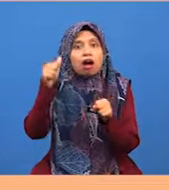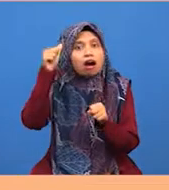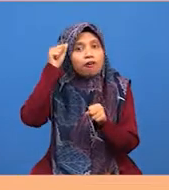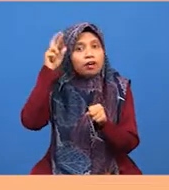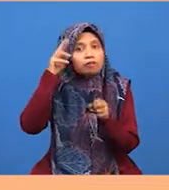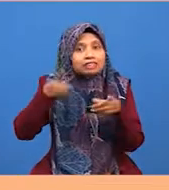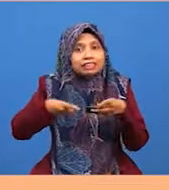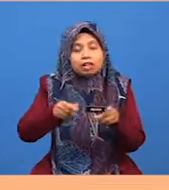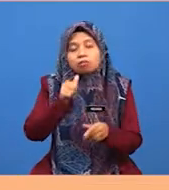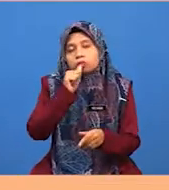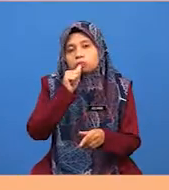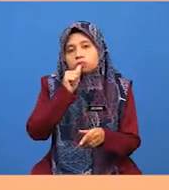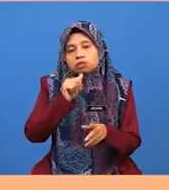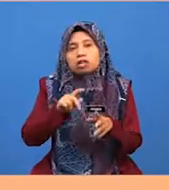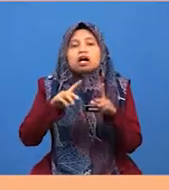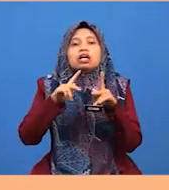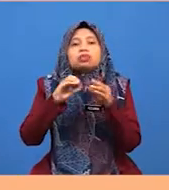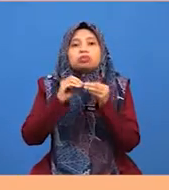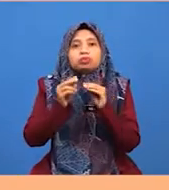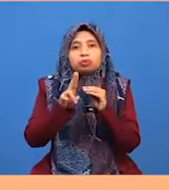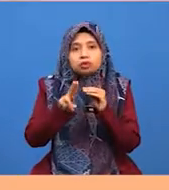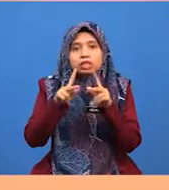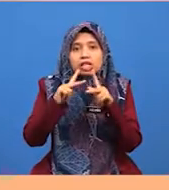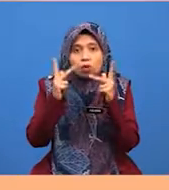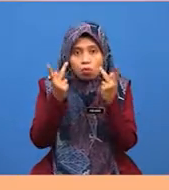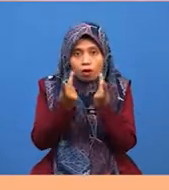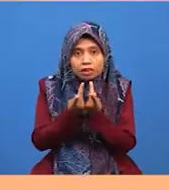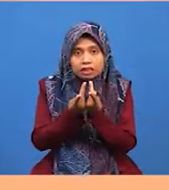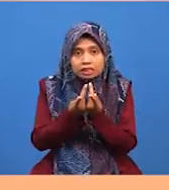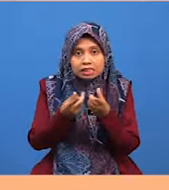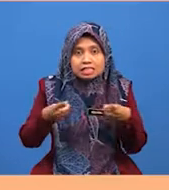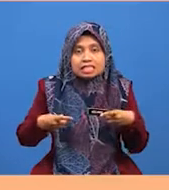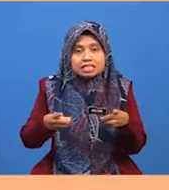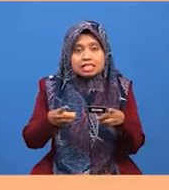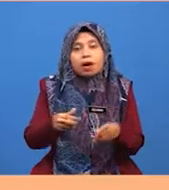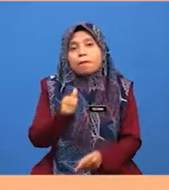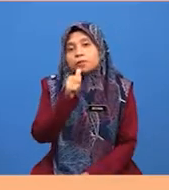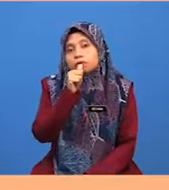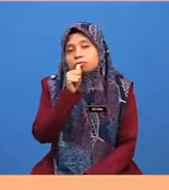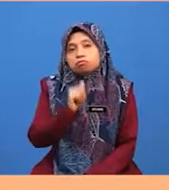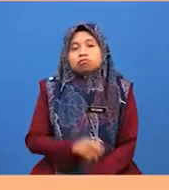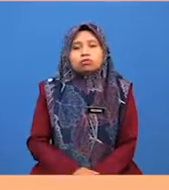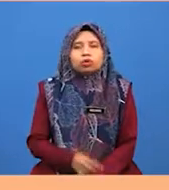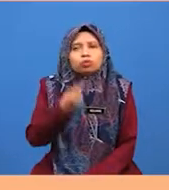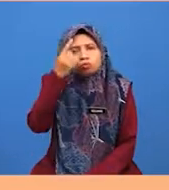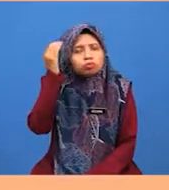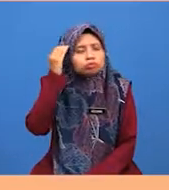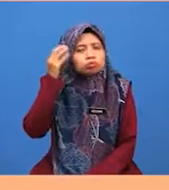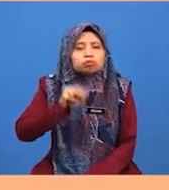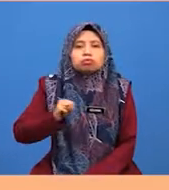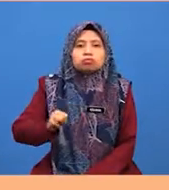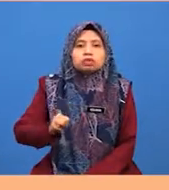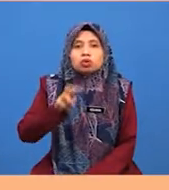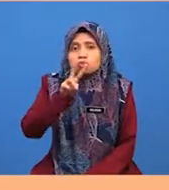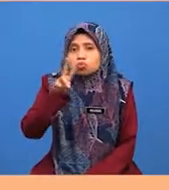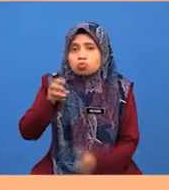kedua, keluarganya sedang minum. Untuk pengetahuan murid-murid,